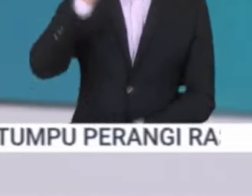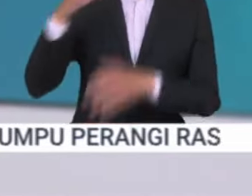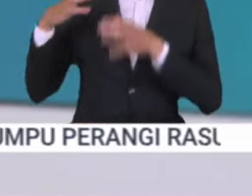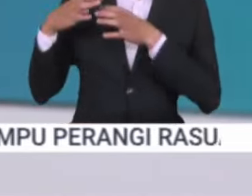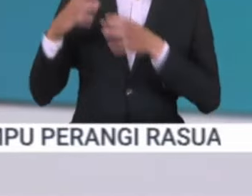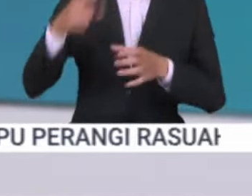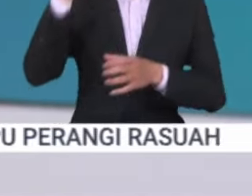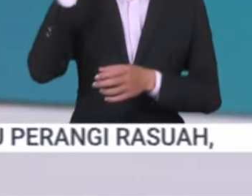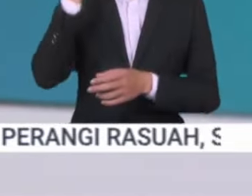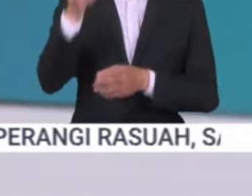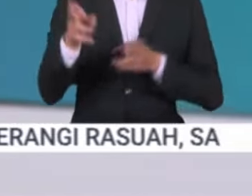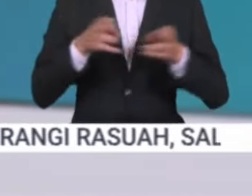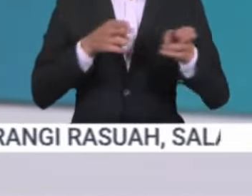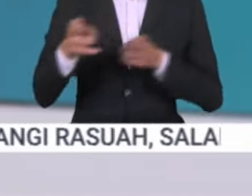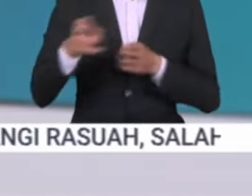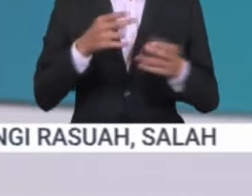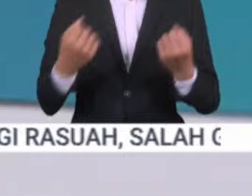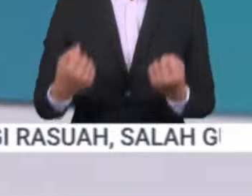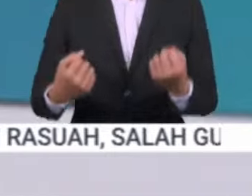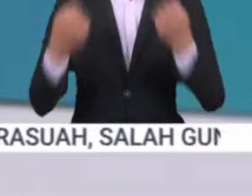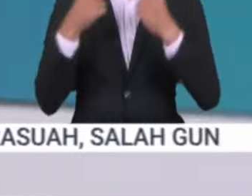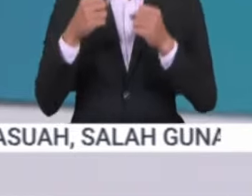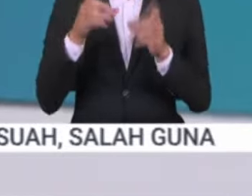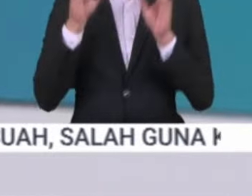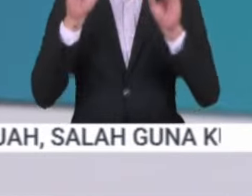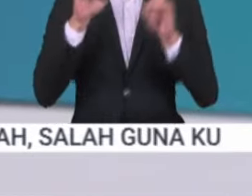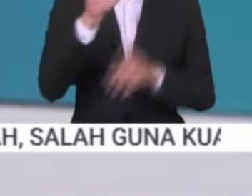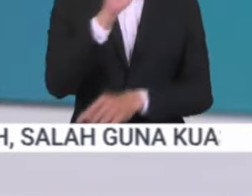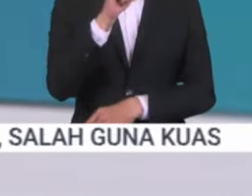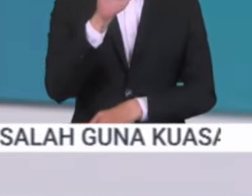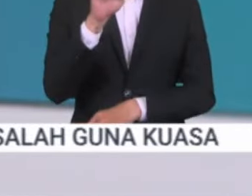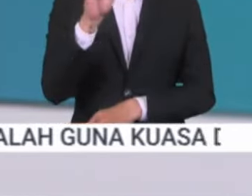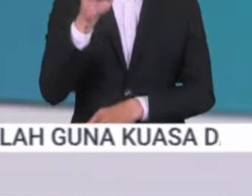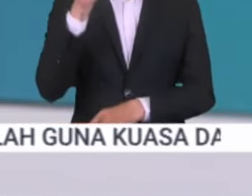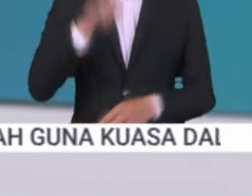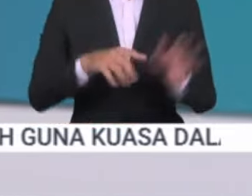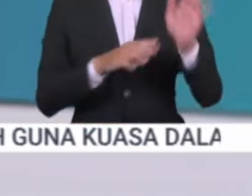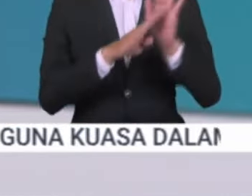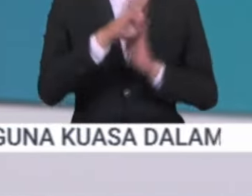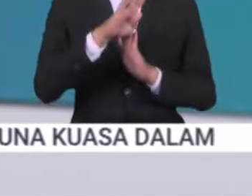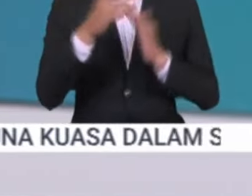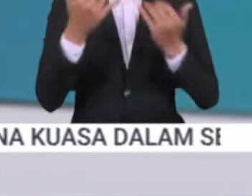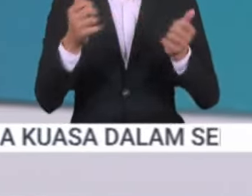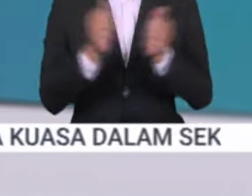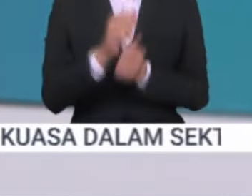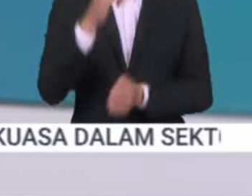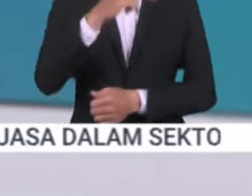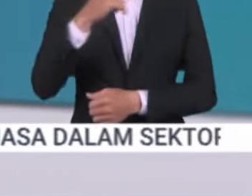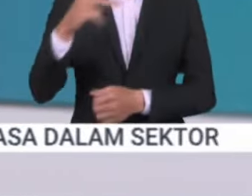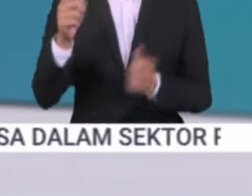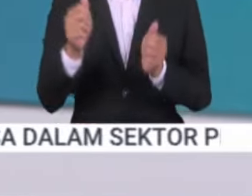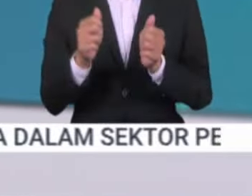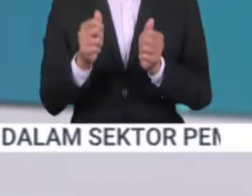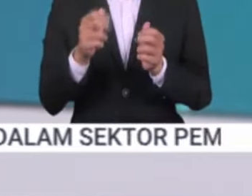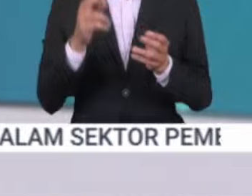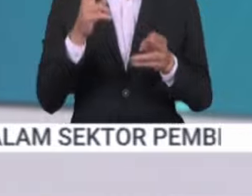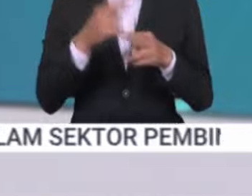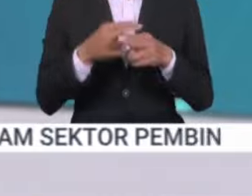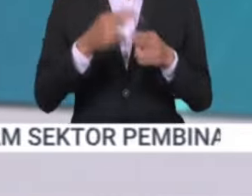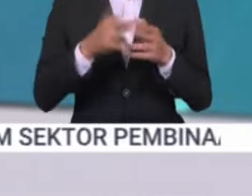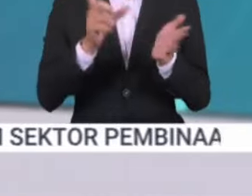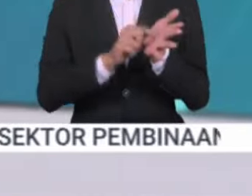Kerajaan komited pastikan usaha pengukuhan pendidikan bidang STEM di Perkasa. Langsung ke Kota Kinabalu bersama Suaran